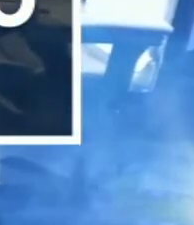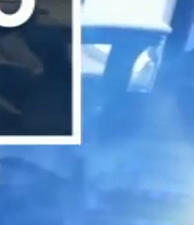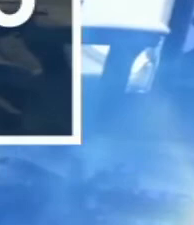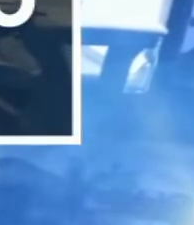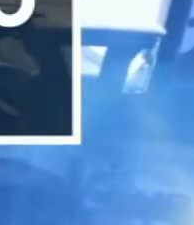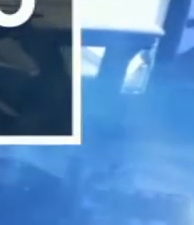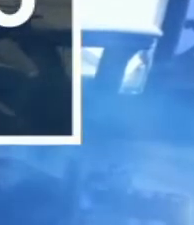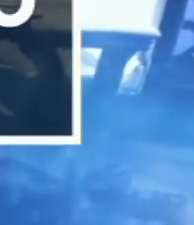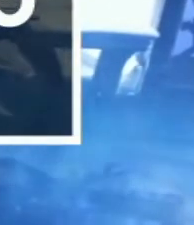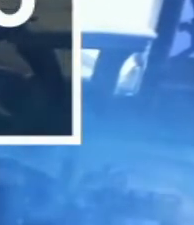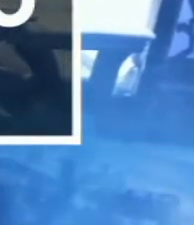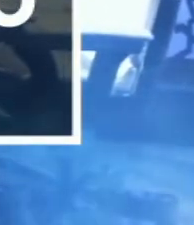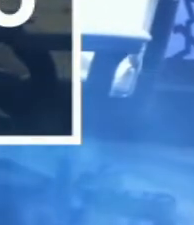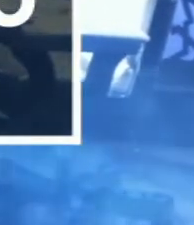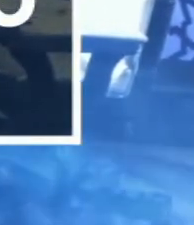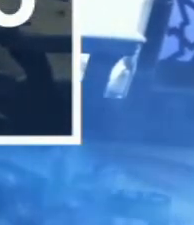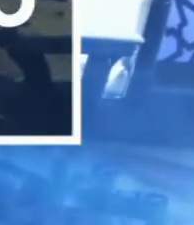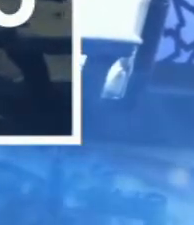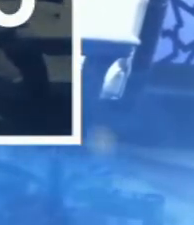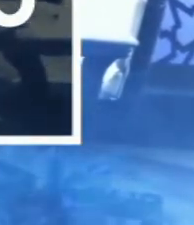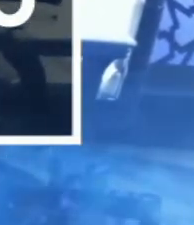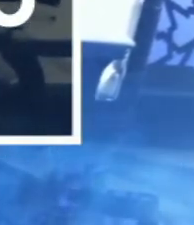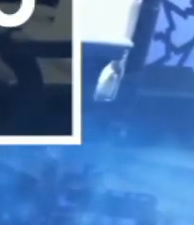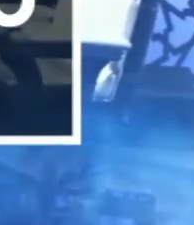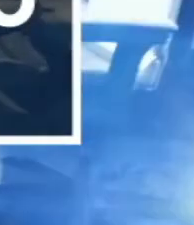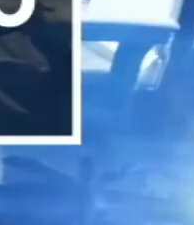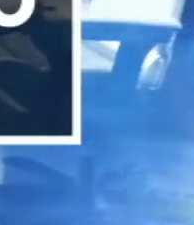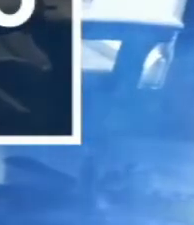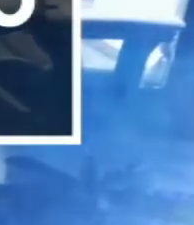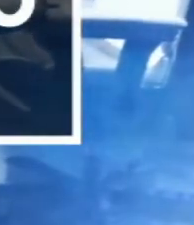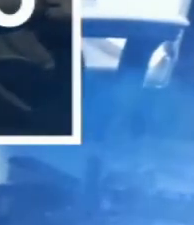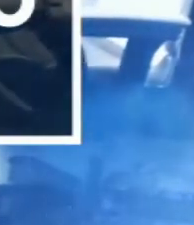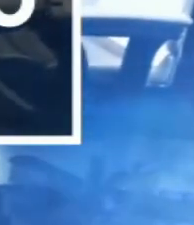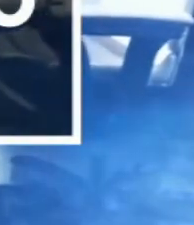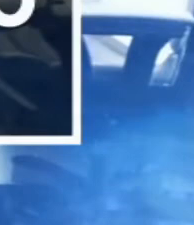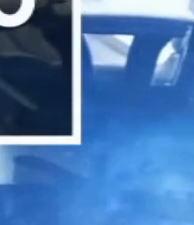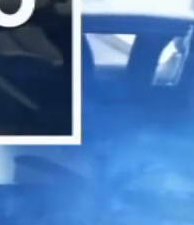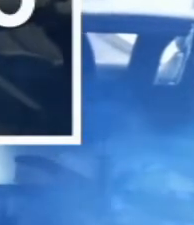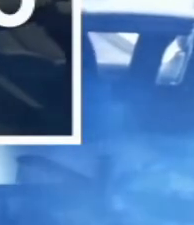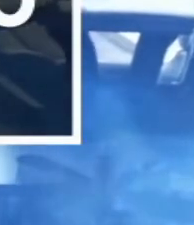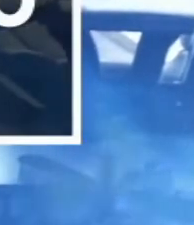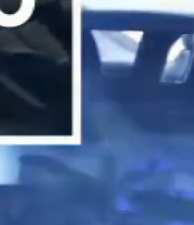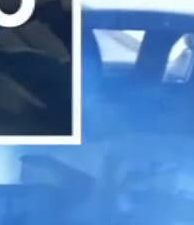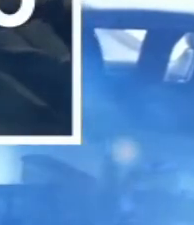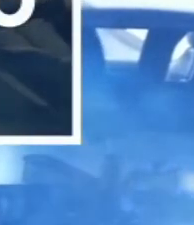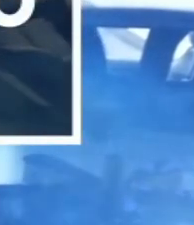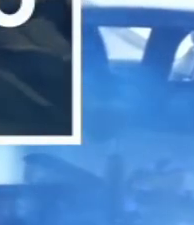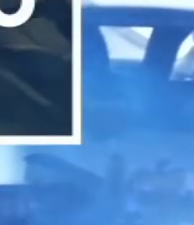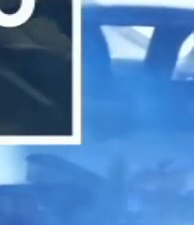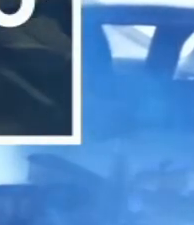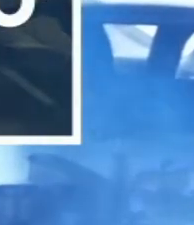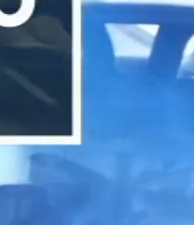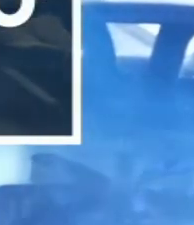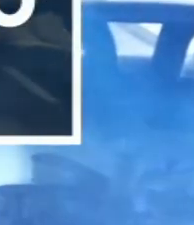قرى ودورا، نشاورهم ونأخذ من ضياهم إخاء